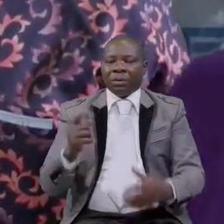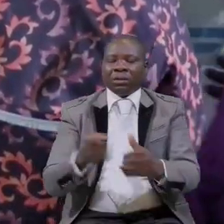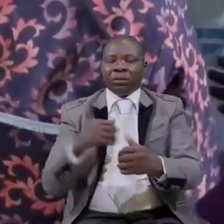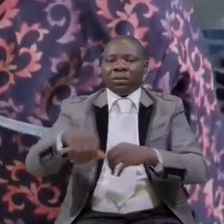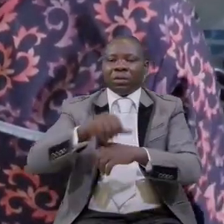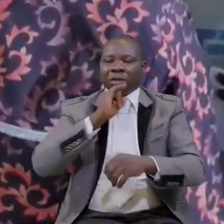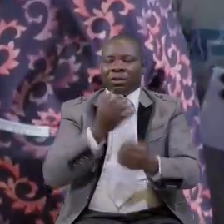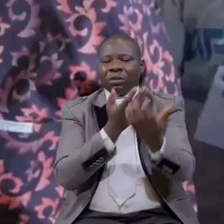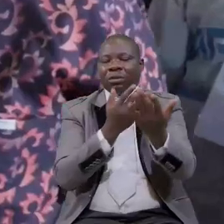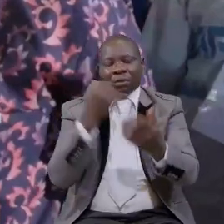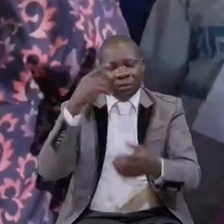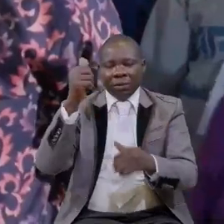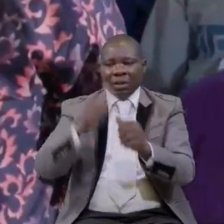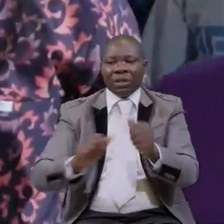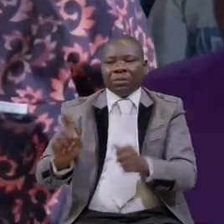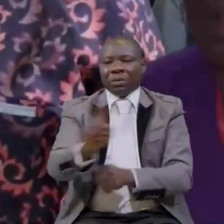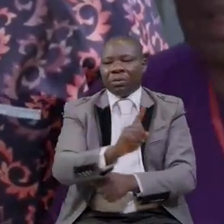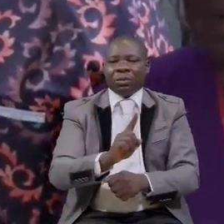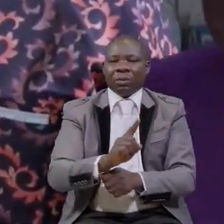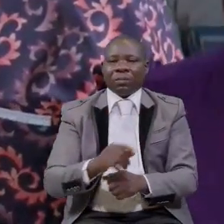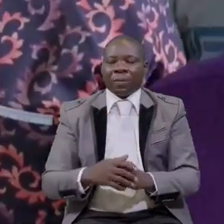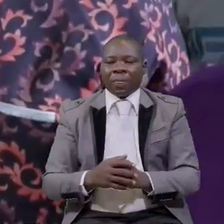L'onction initiale t'attend, attend chacun de nous.